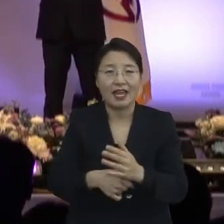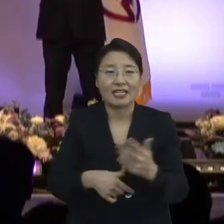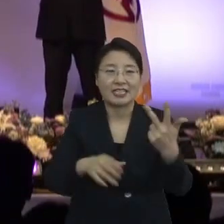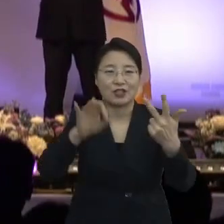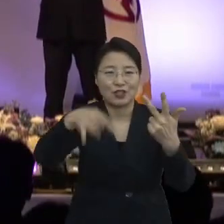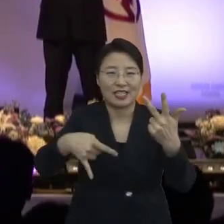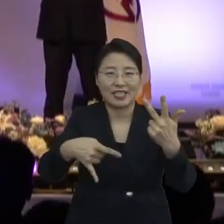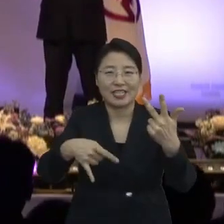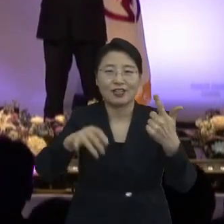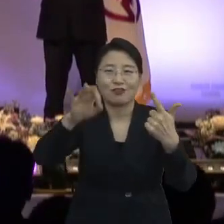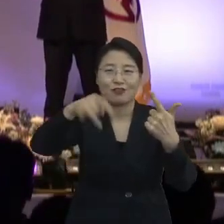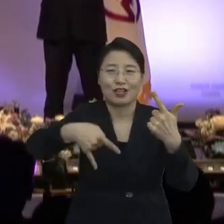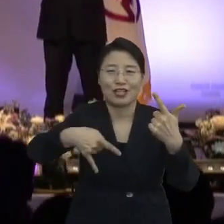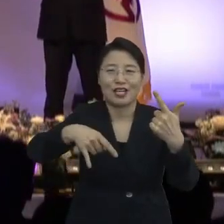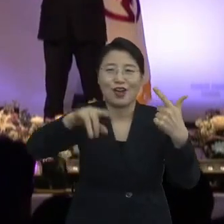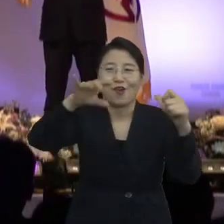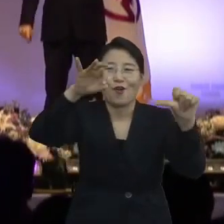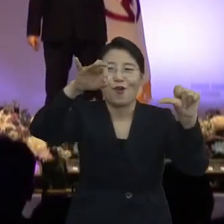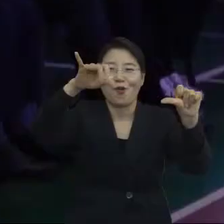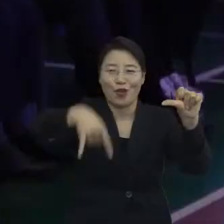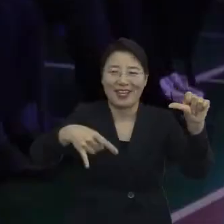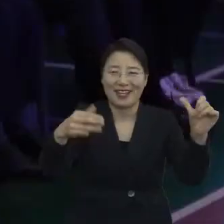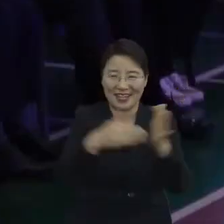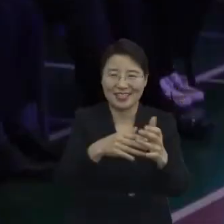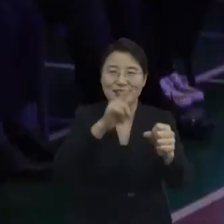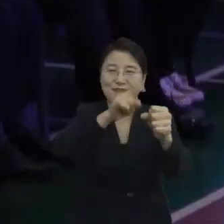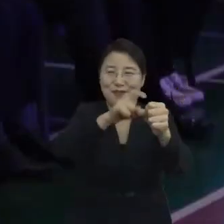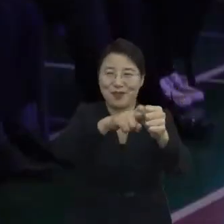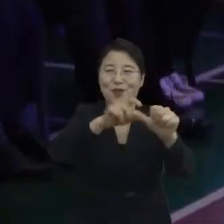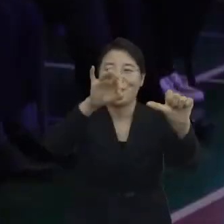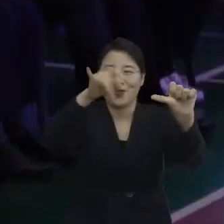목표다. 이렇게 목표를 설정했어요.